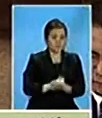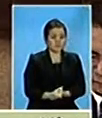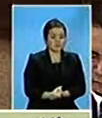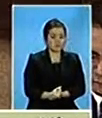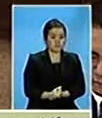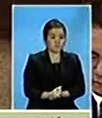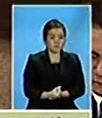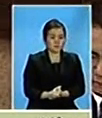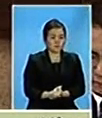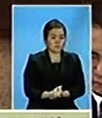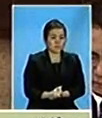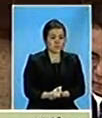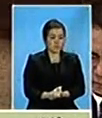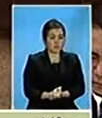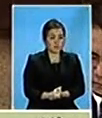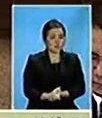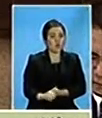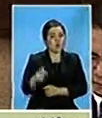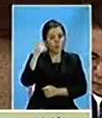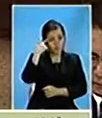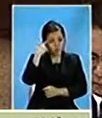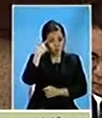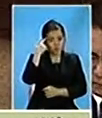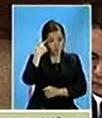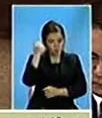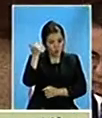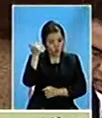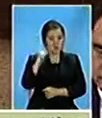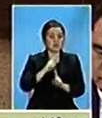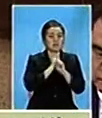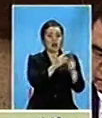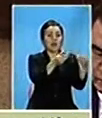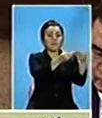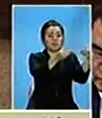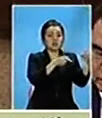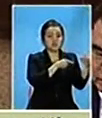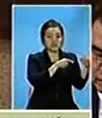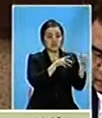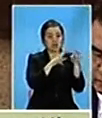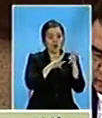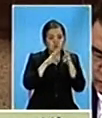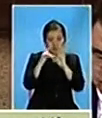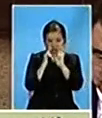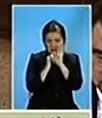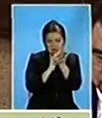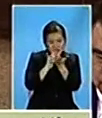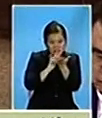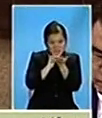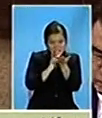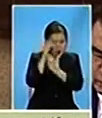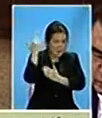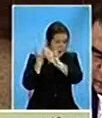ครับความรู้หรือตำรานั้นเป็นสิ่งที่กำหนดไว้แต่คำว่าตำรับนั้นนะครับก็ยังคงมีอยู่